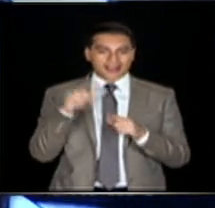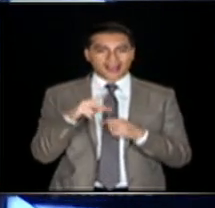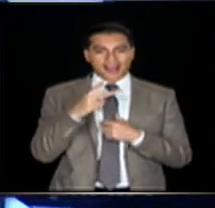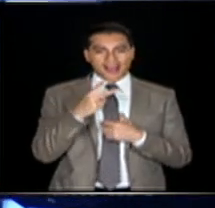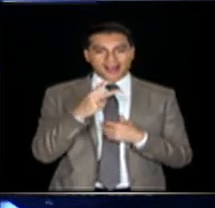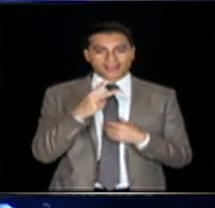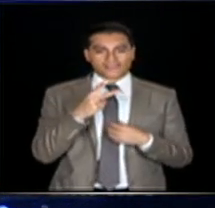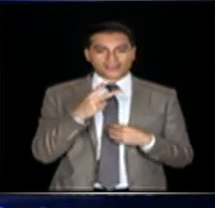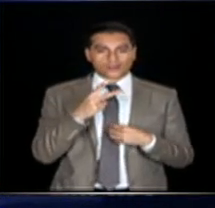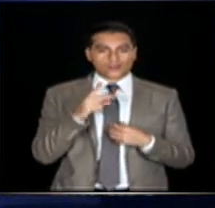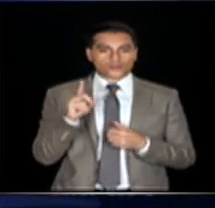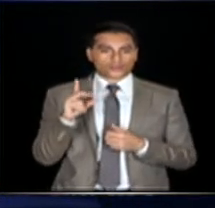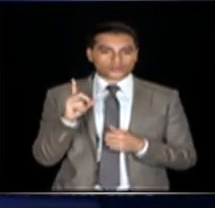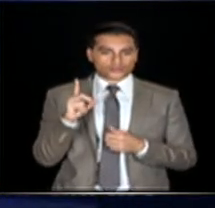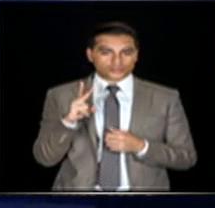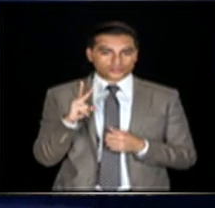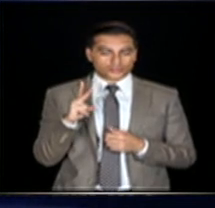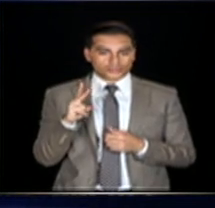موسم